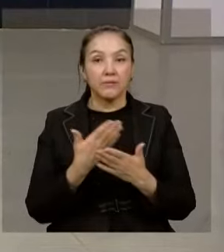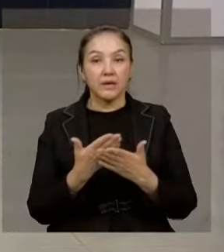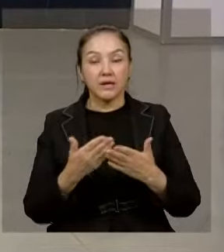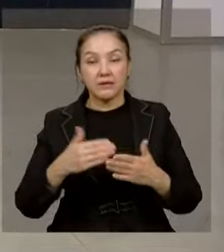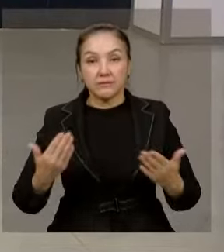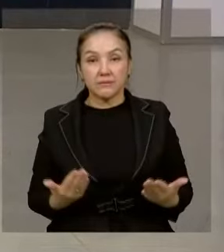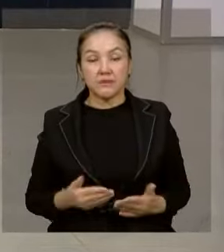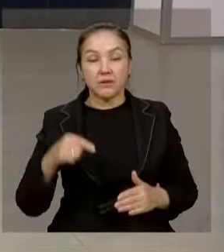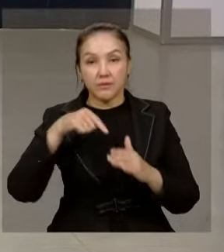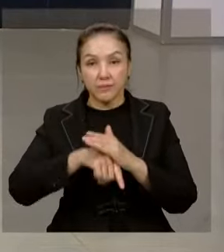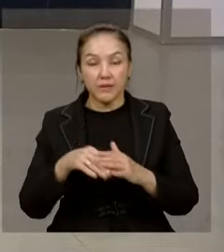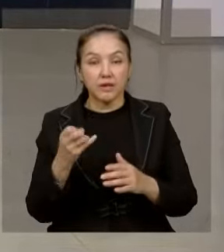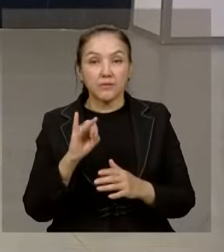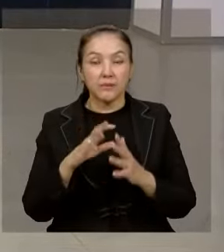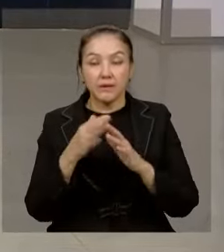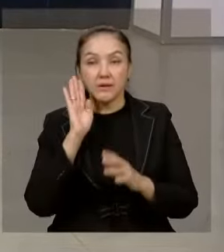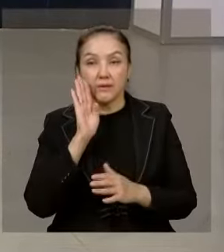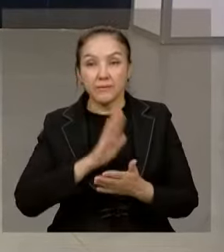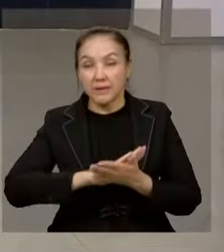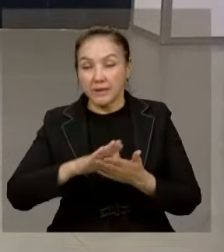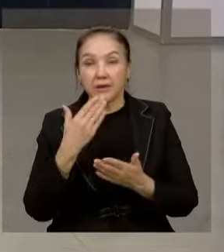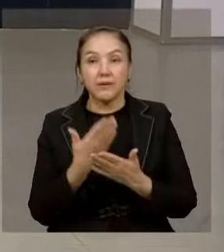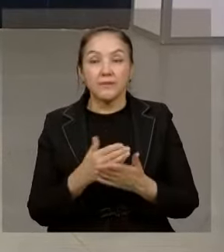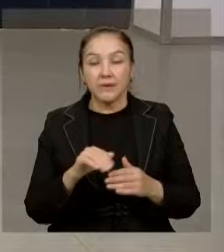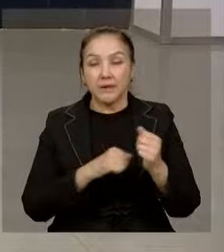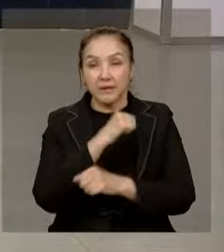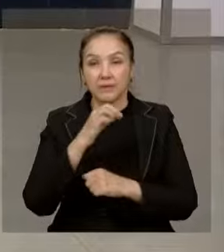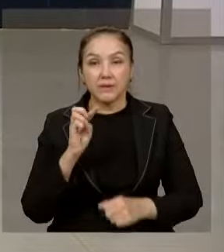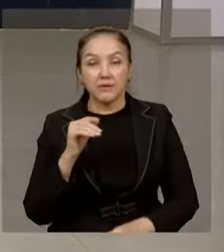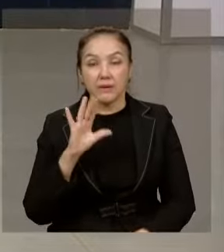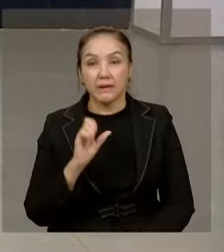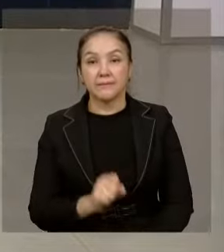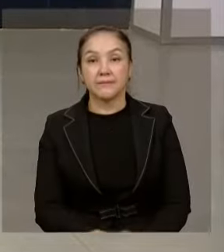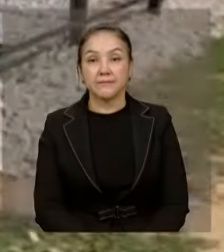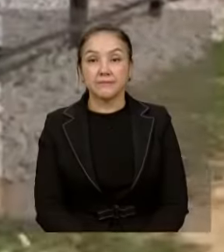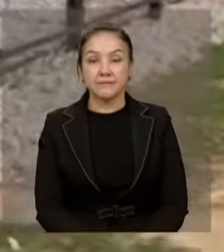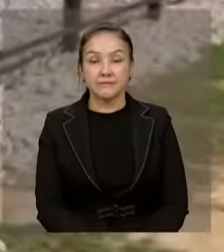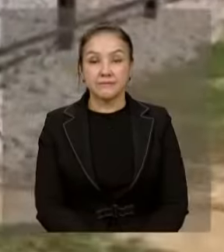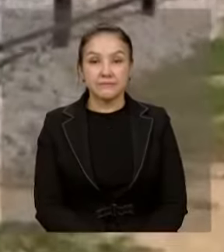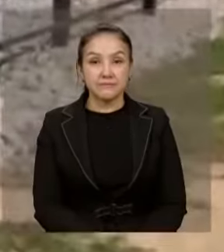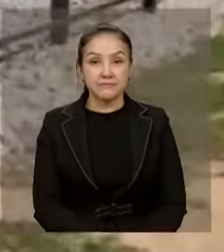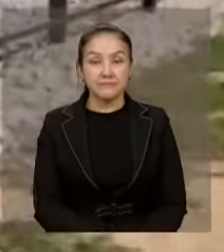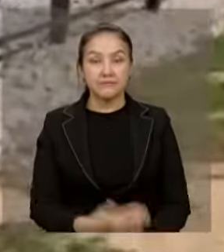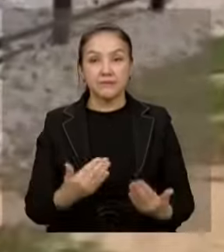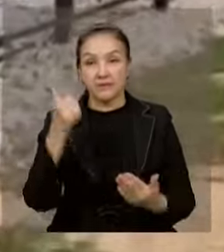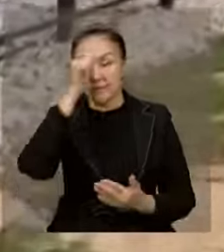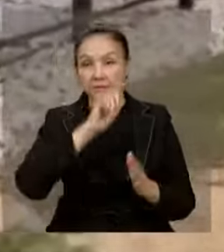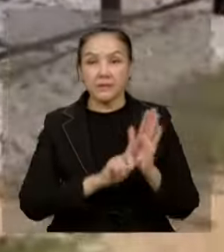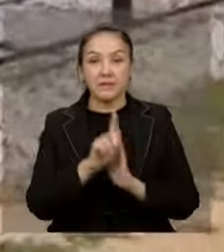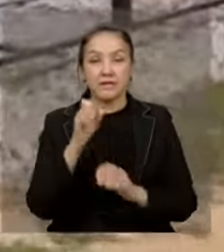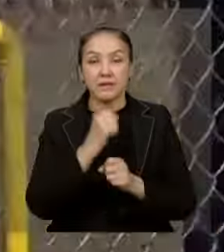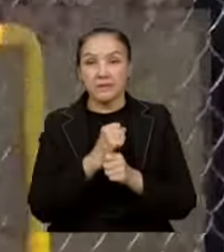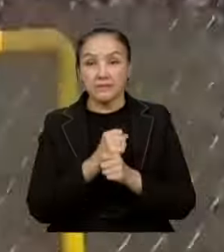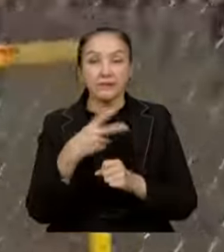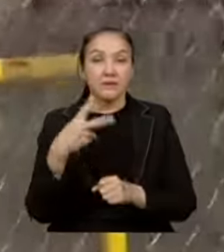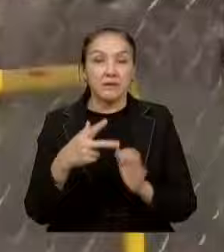мугалжарский водой подробнее в материале Жана жалба кова в этом году начата реализация